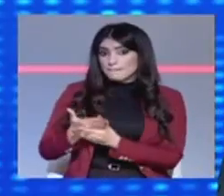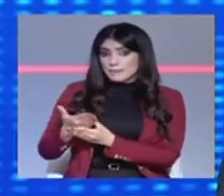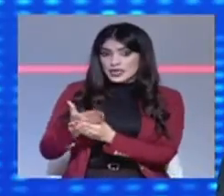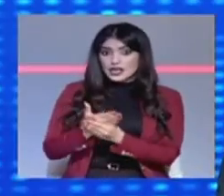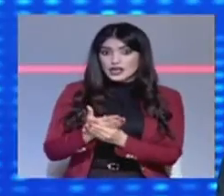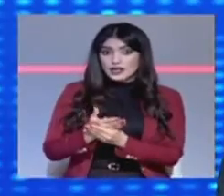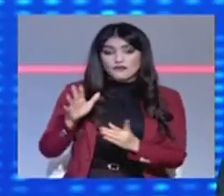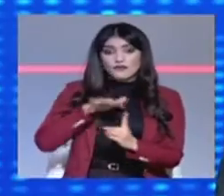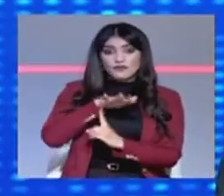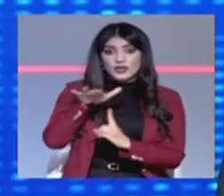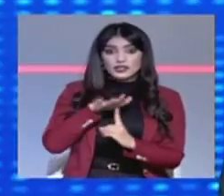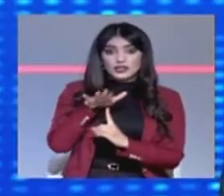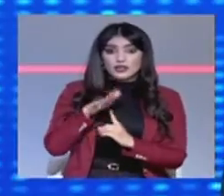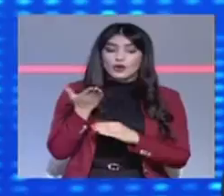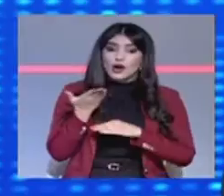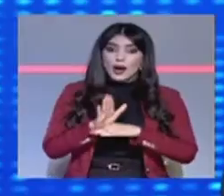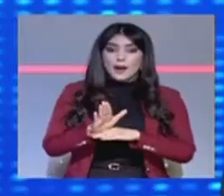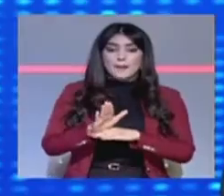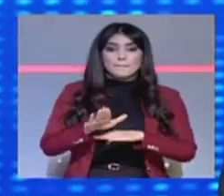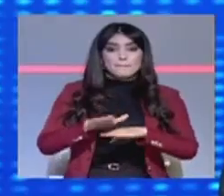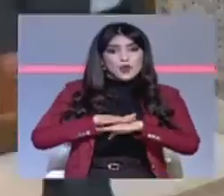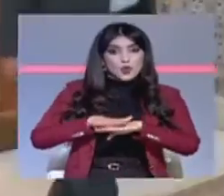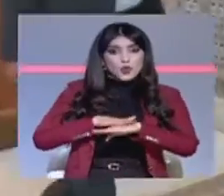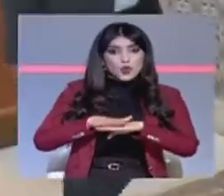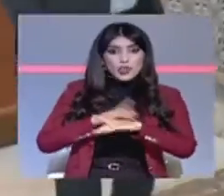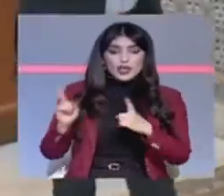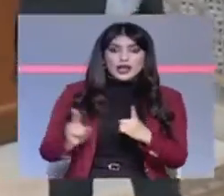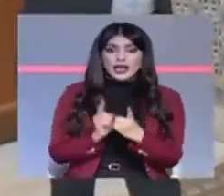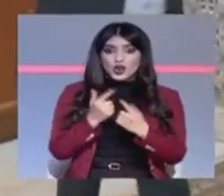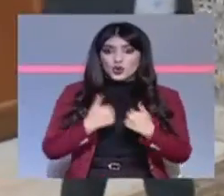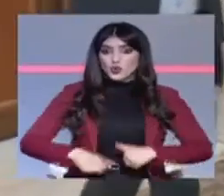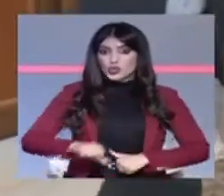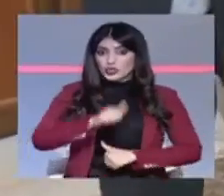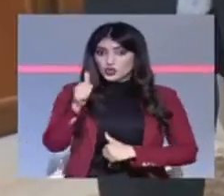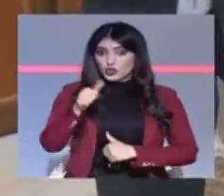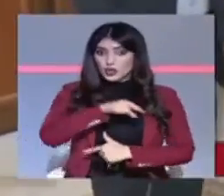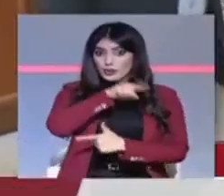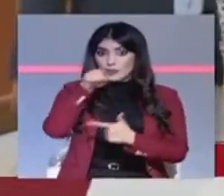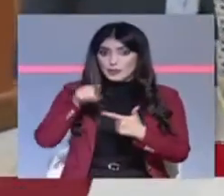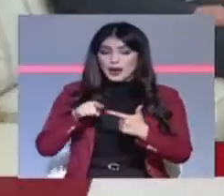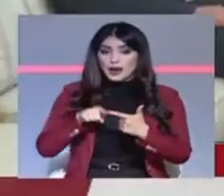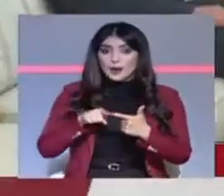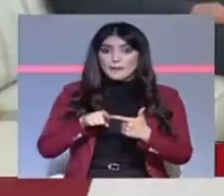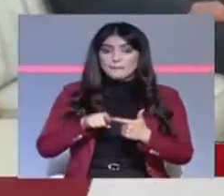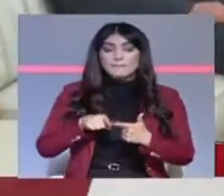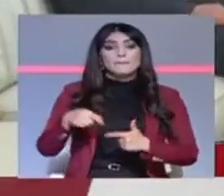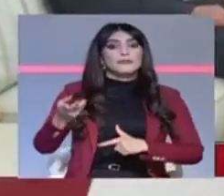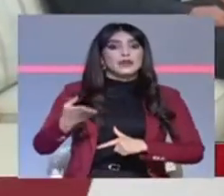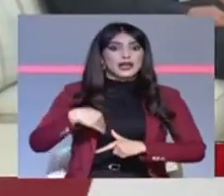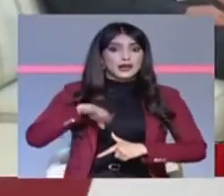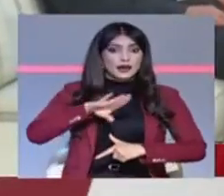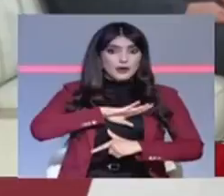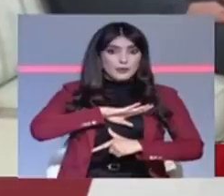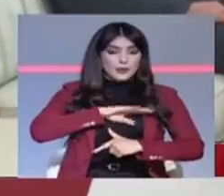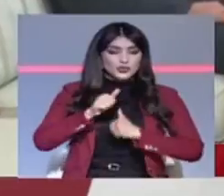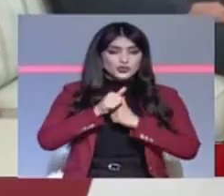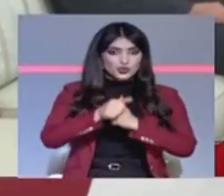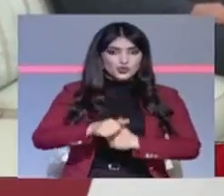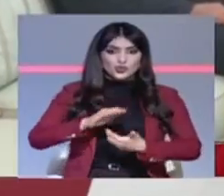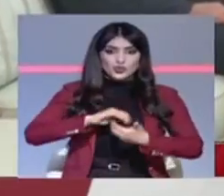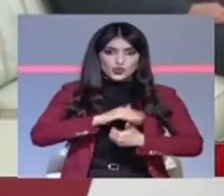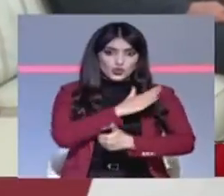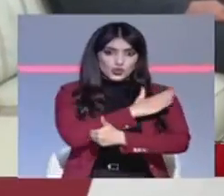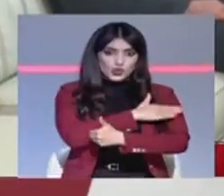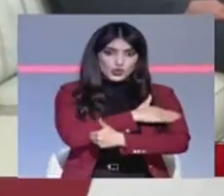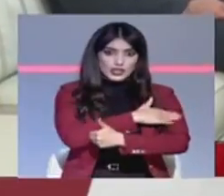القطاعيه مثلت محور لقاء رئيس الحكومه الشام المشيشي بالامين العام للاتحاد العام التونسي للشغل لا نور الدين